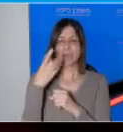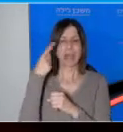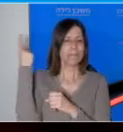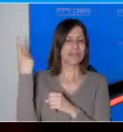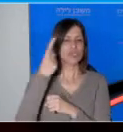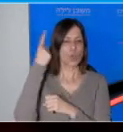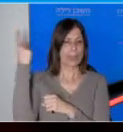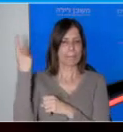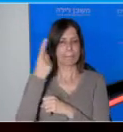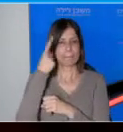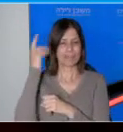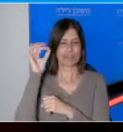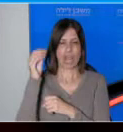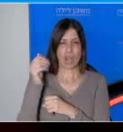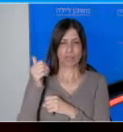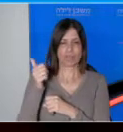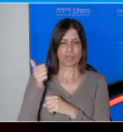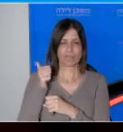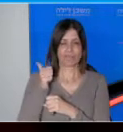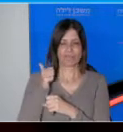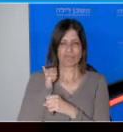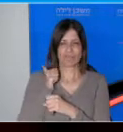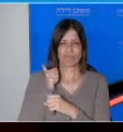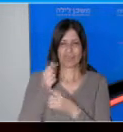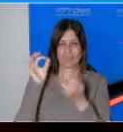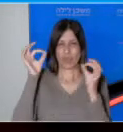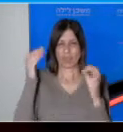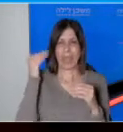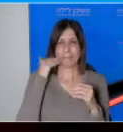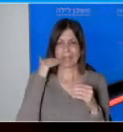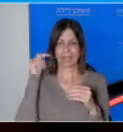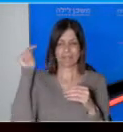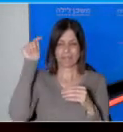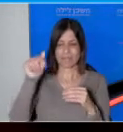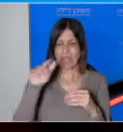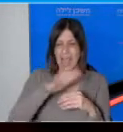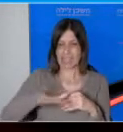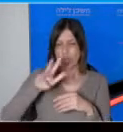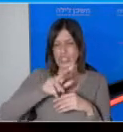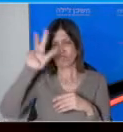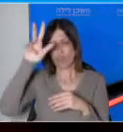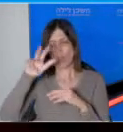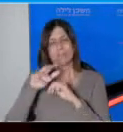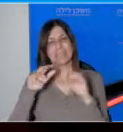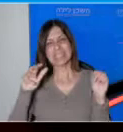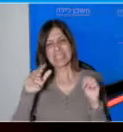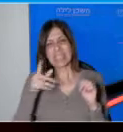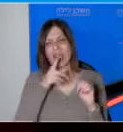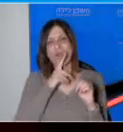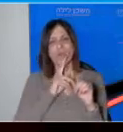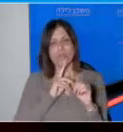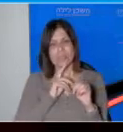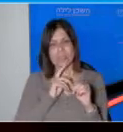מסוקים של כוחות מיוחדים אמריקניים לאזור צפון מזרח סוריה, אזור